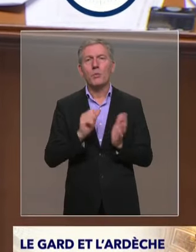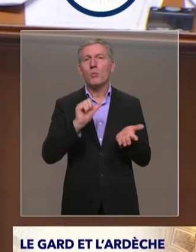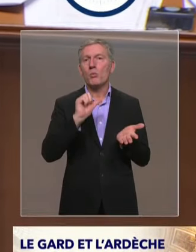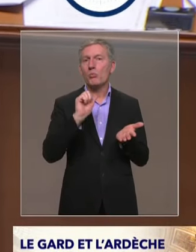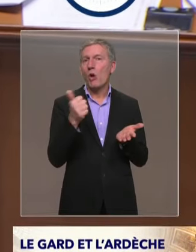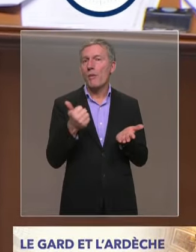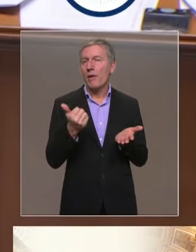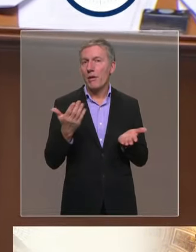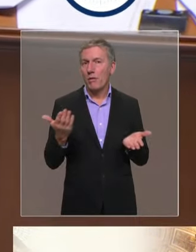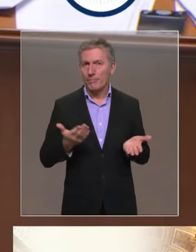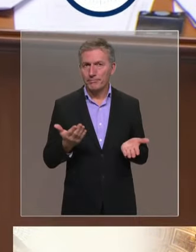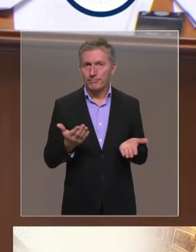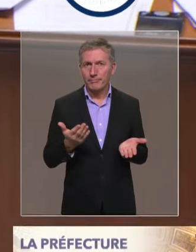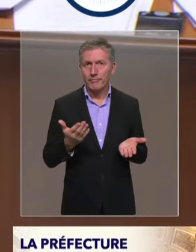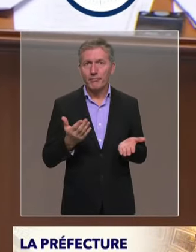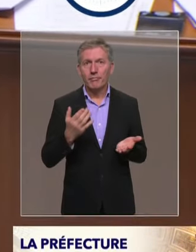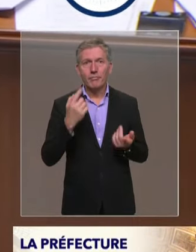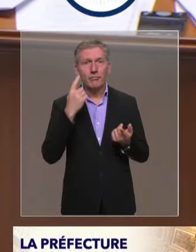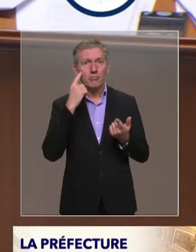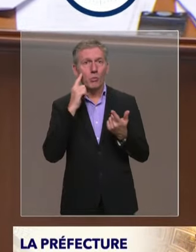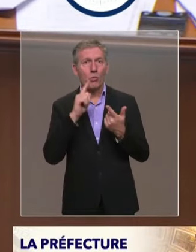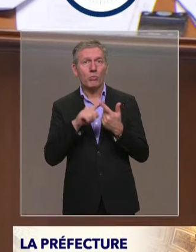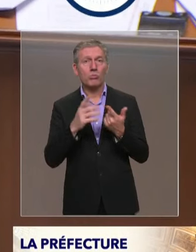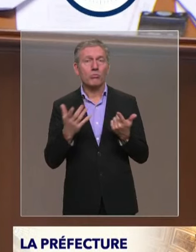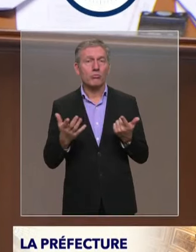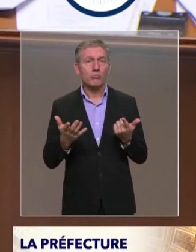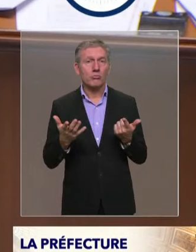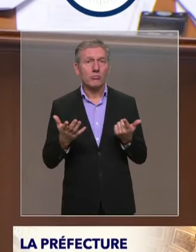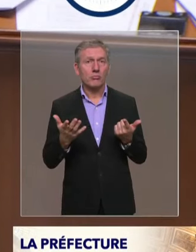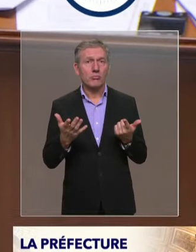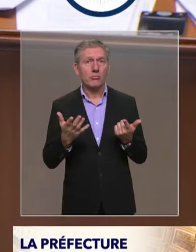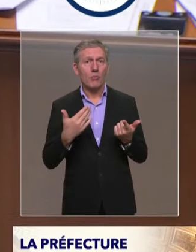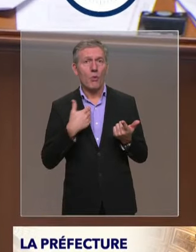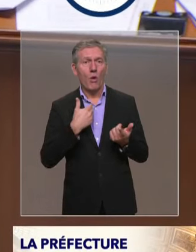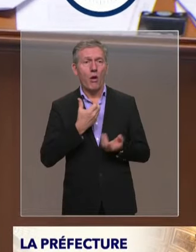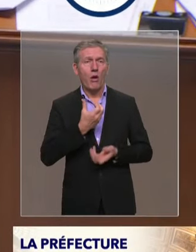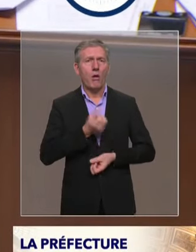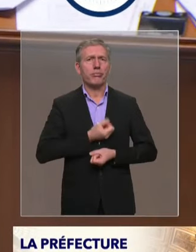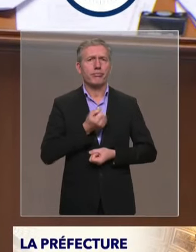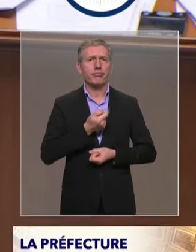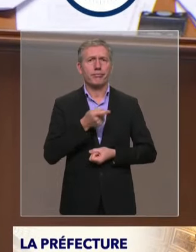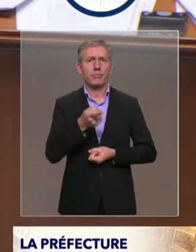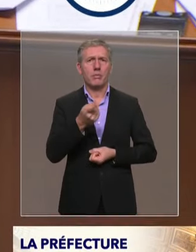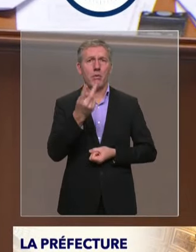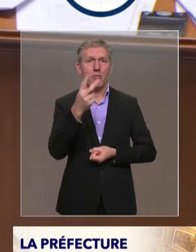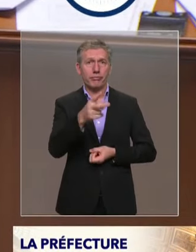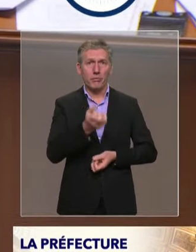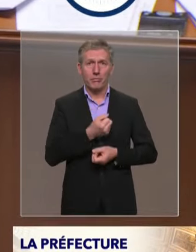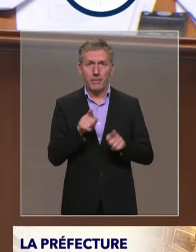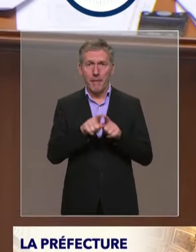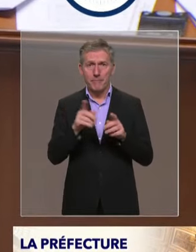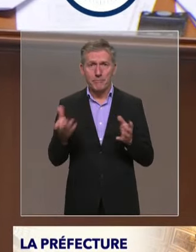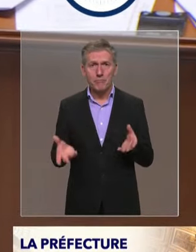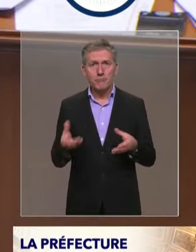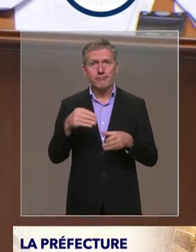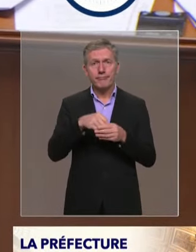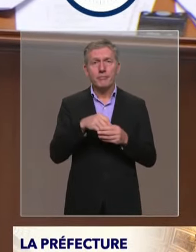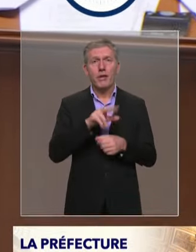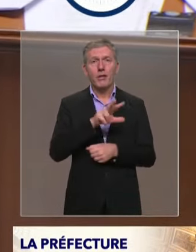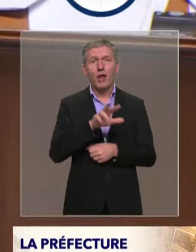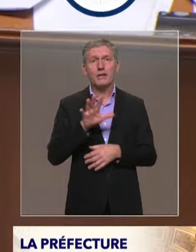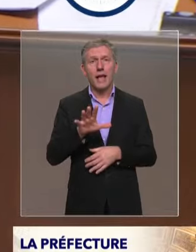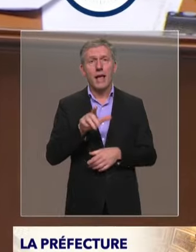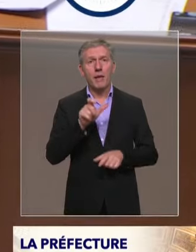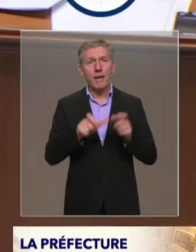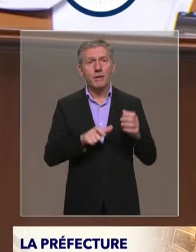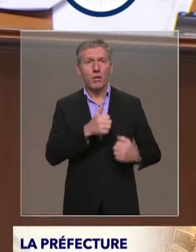D'abord, pour joindre mes propos aux vôtres sur les remerciements pour les 35 militaires de la